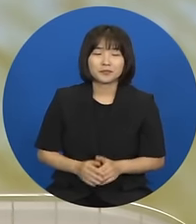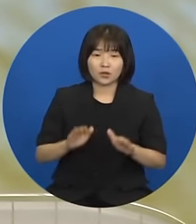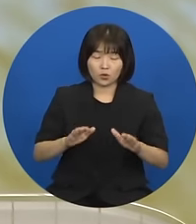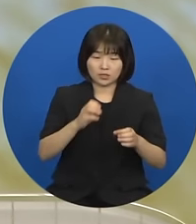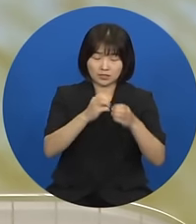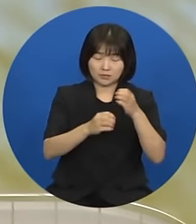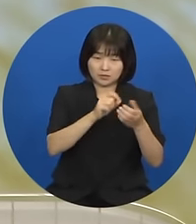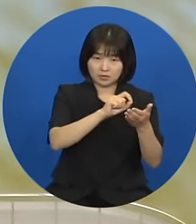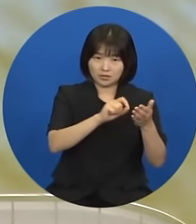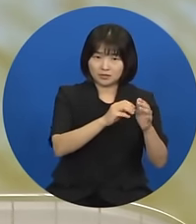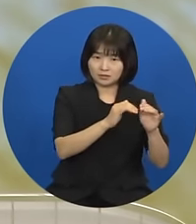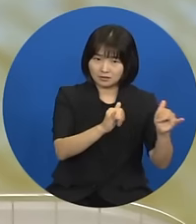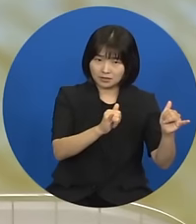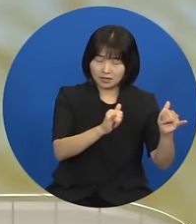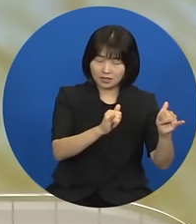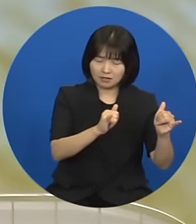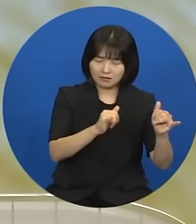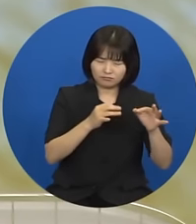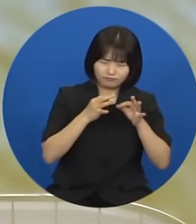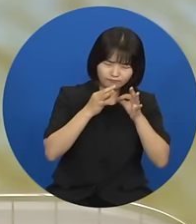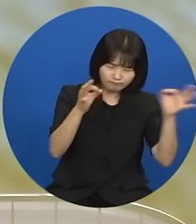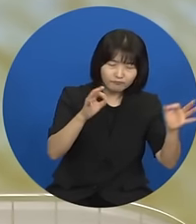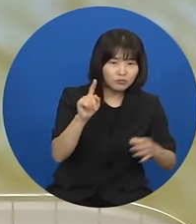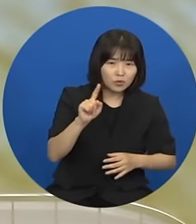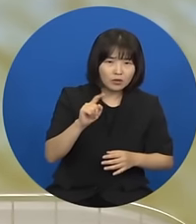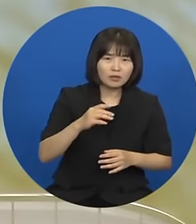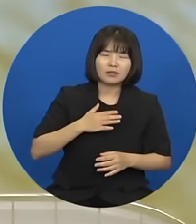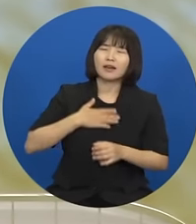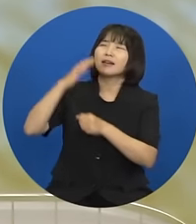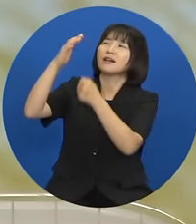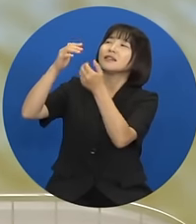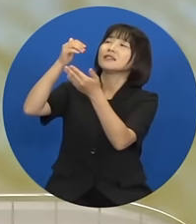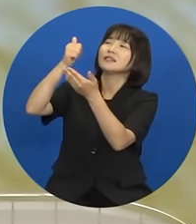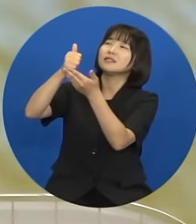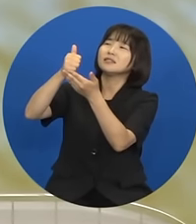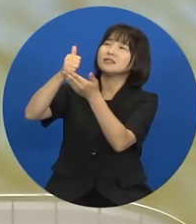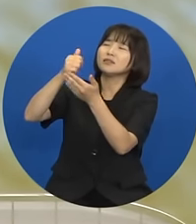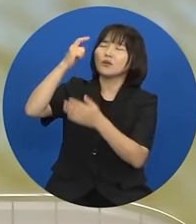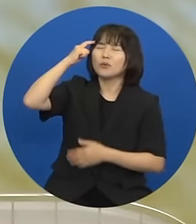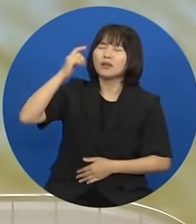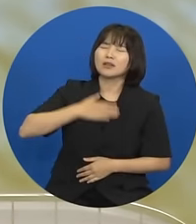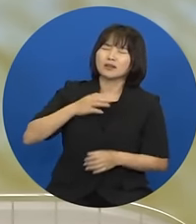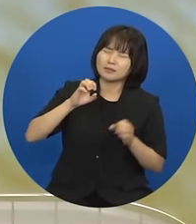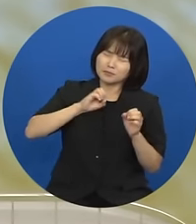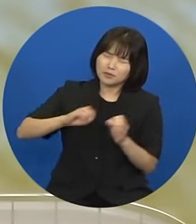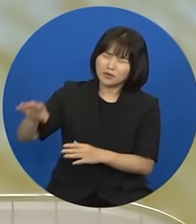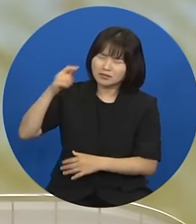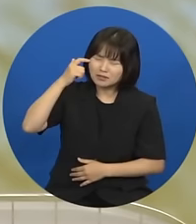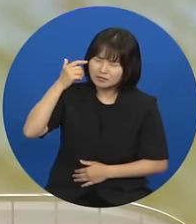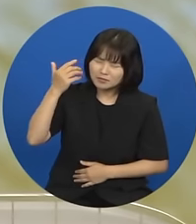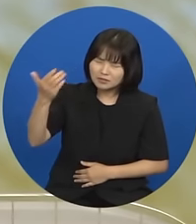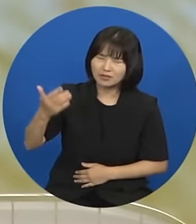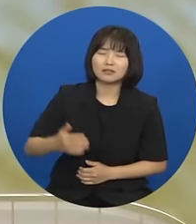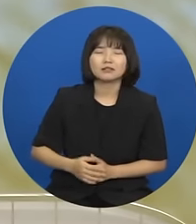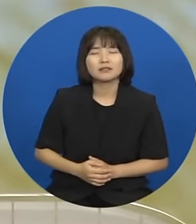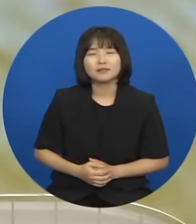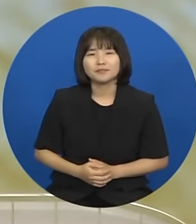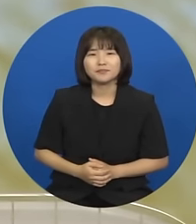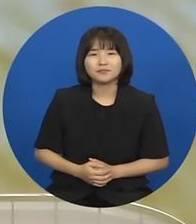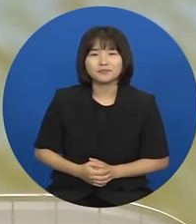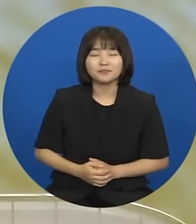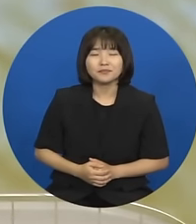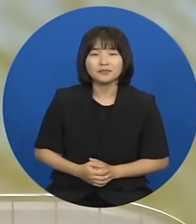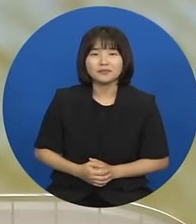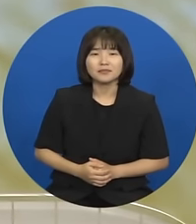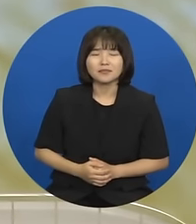시편 기자가 이렇게 외치잖아요. 나의 하나님, 어찌하여 나를 버리셨나이까? 그런데